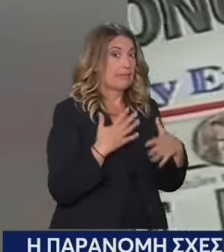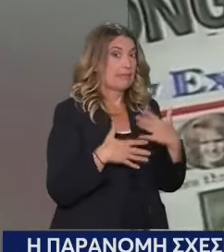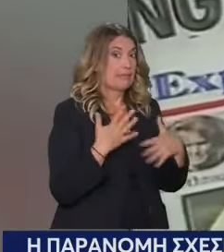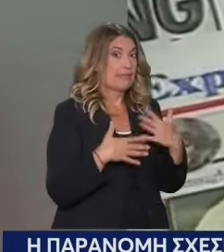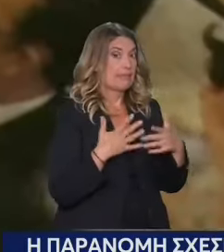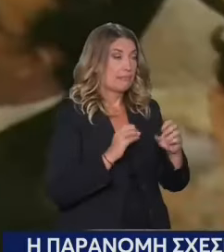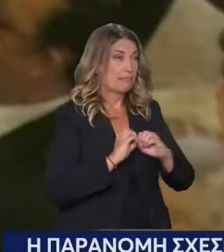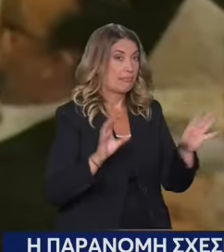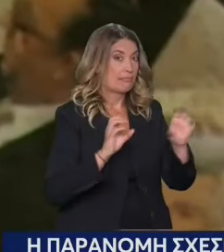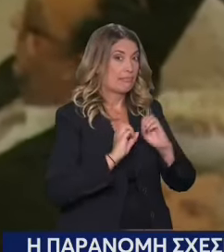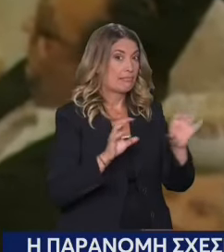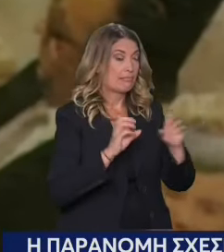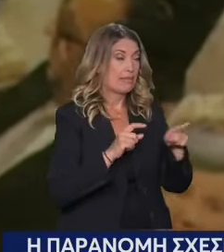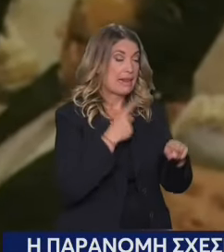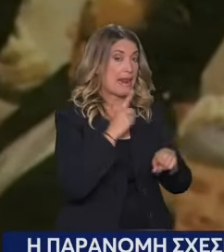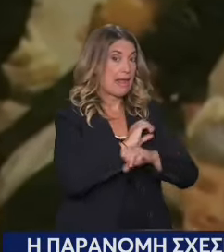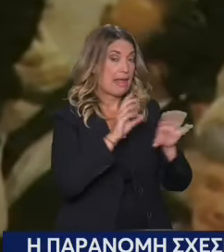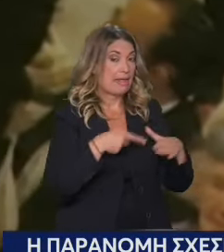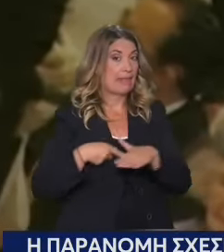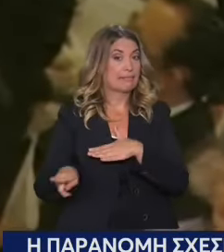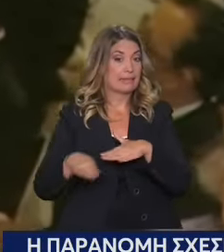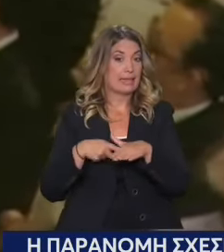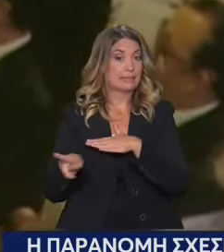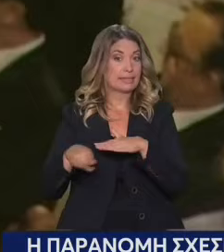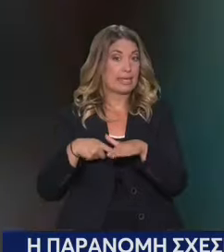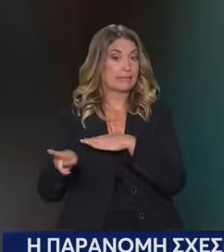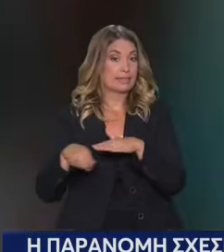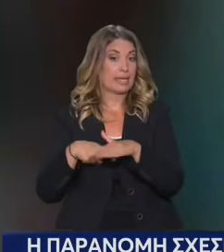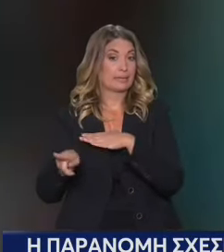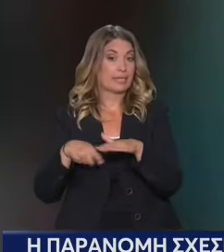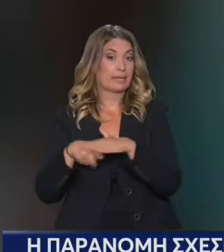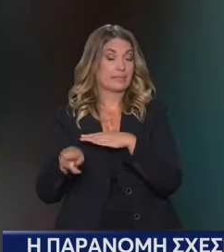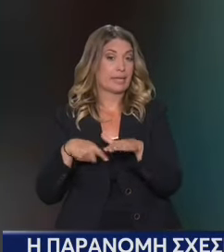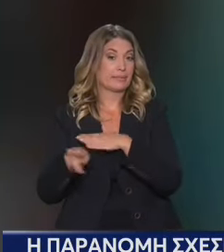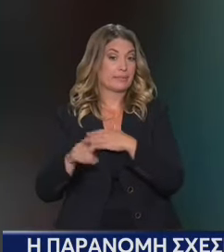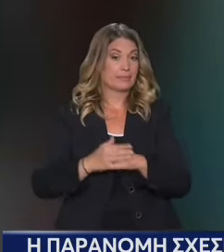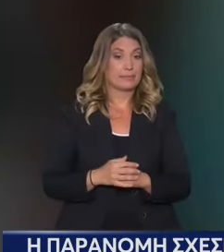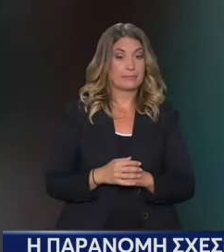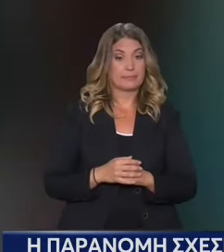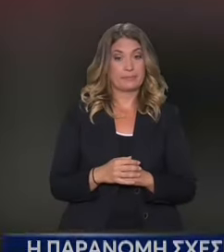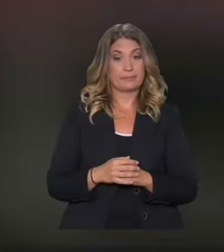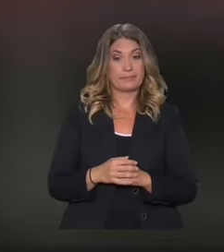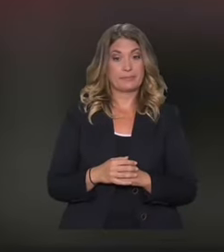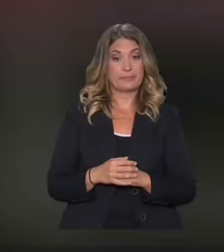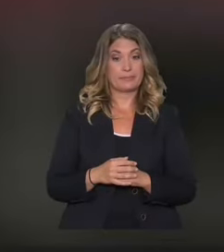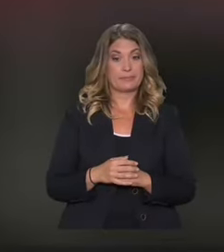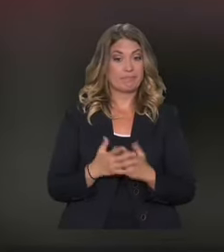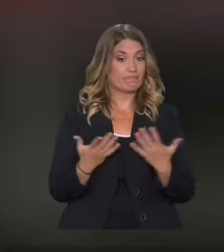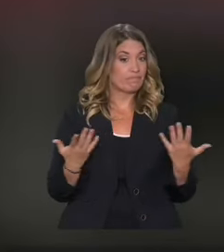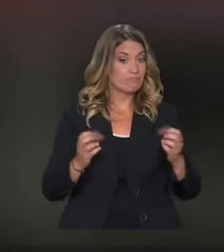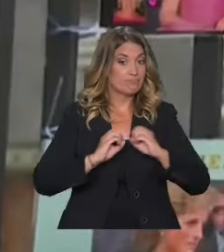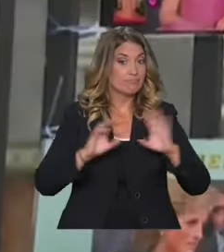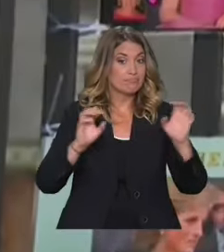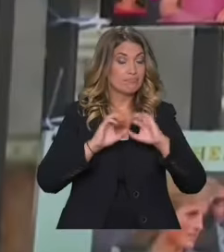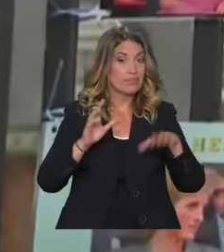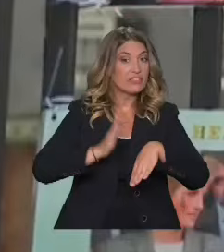τύπος για την εξωσυζυγική του σχέση με την Καμίλα. I think the red tops were very naughty. They wanted to find a villain of the piece, didn't